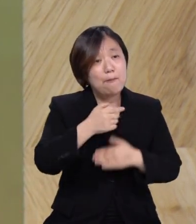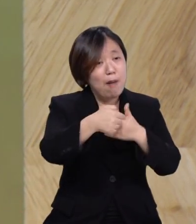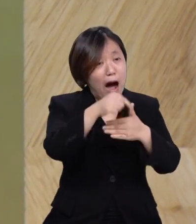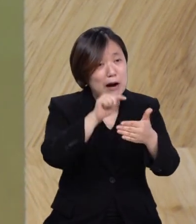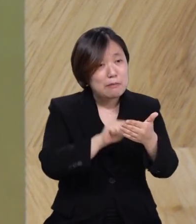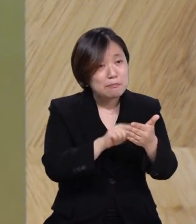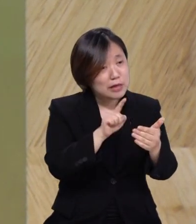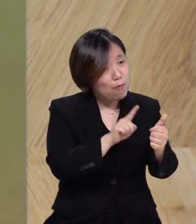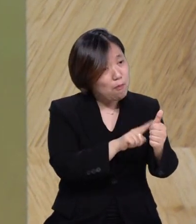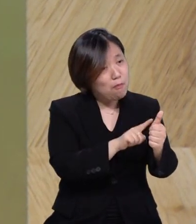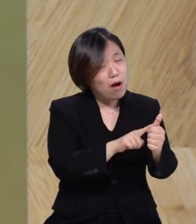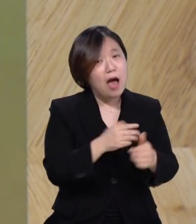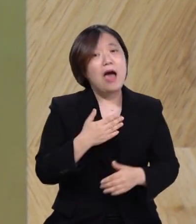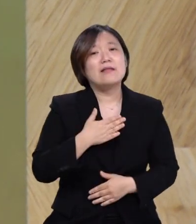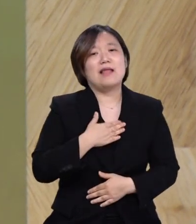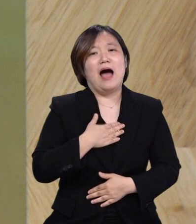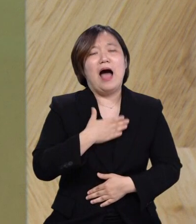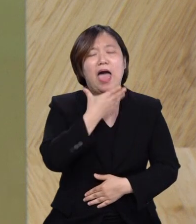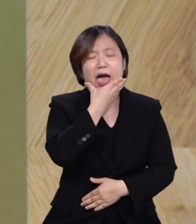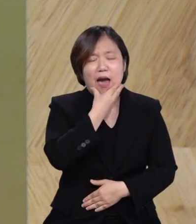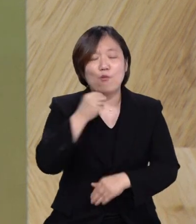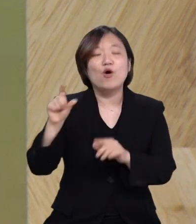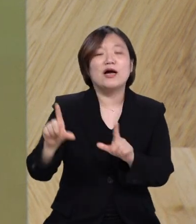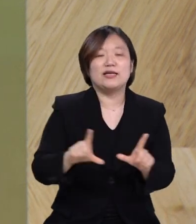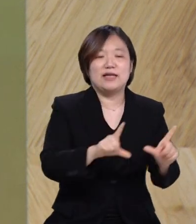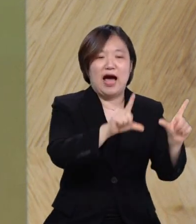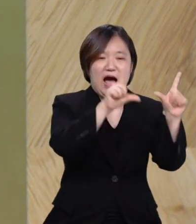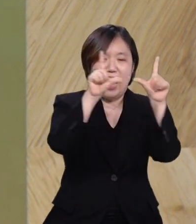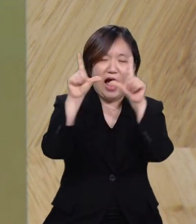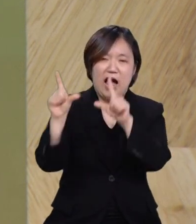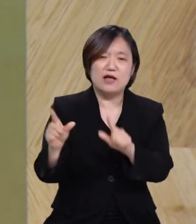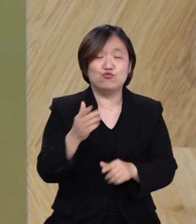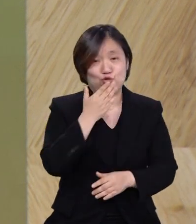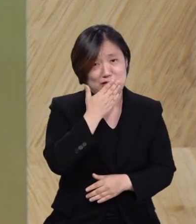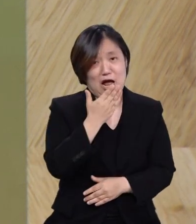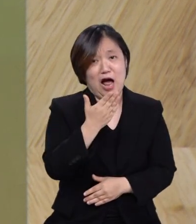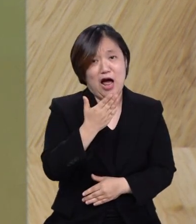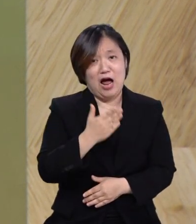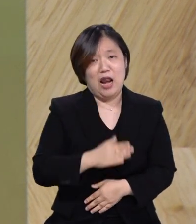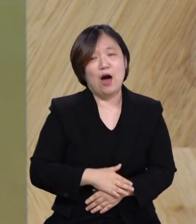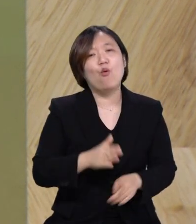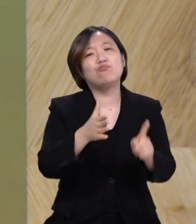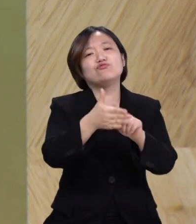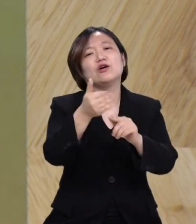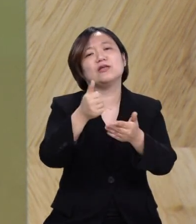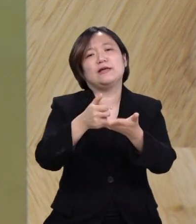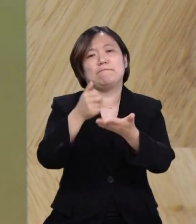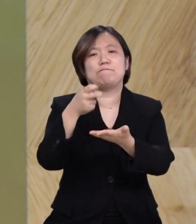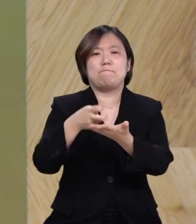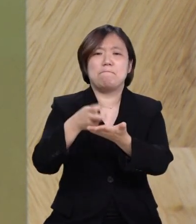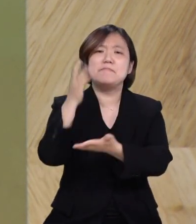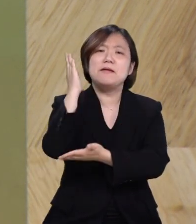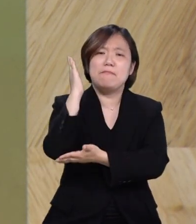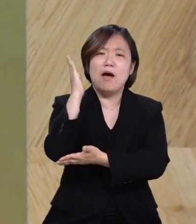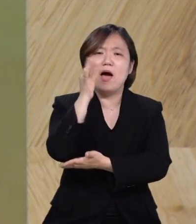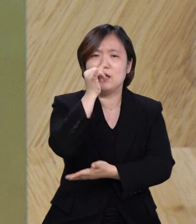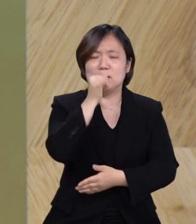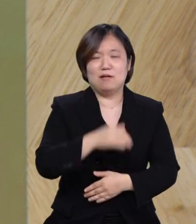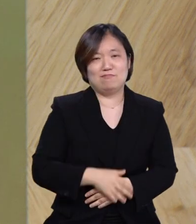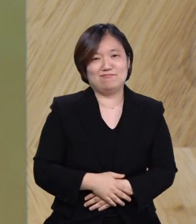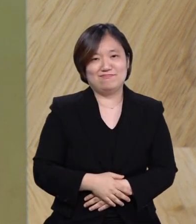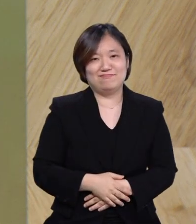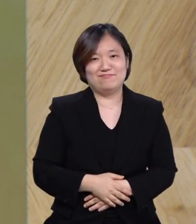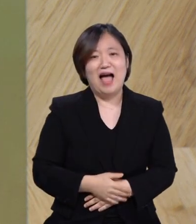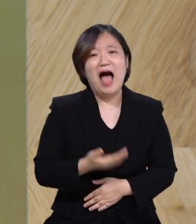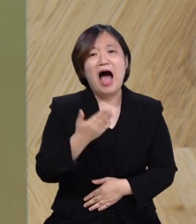살아갈 수 있는 가장 중요한 핵심이다라고 부처님께서 말씀하신 바입니다 하지만 우리의 중생들은